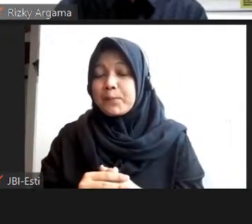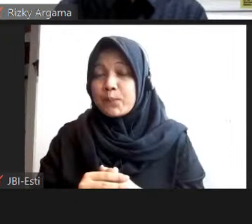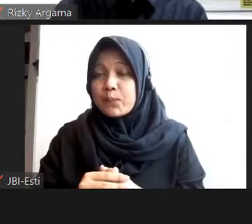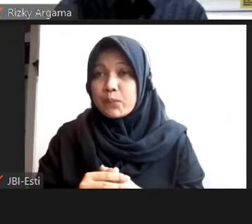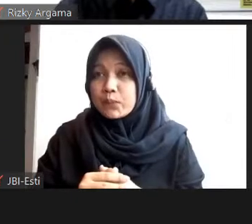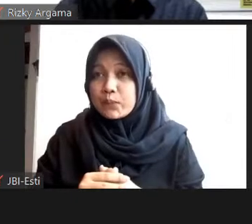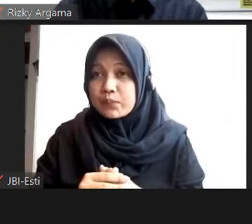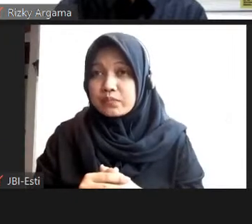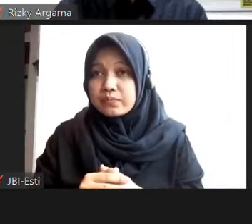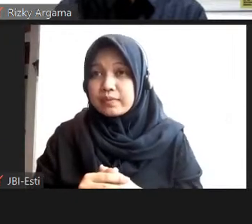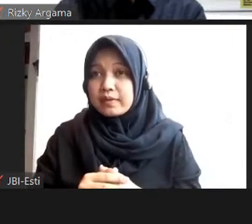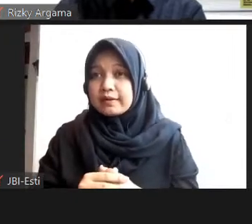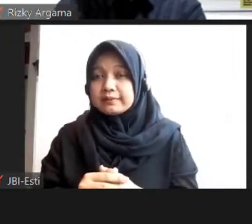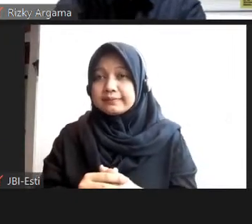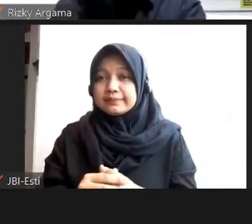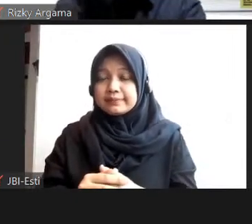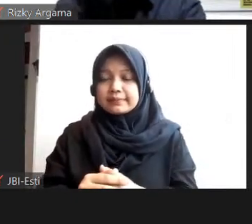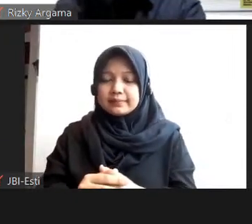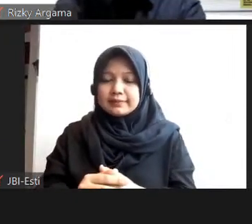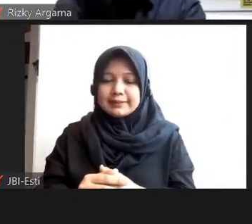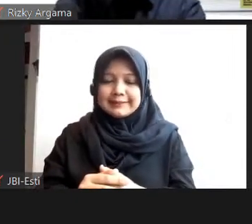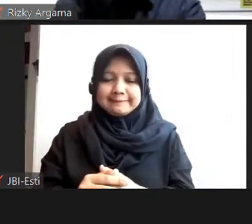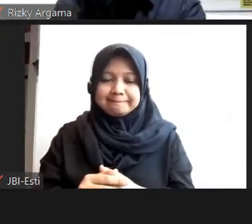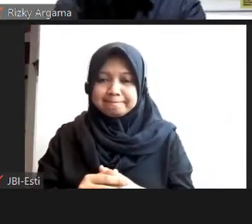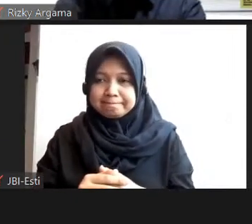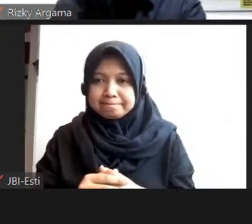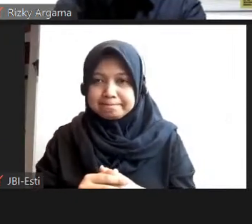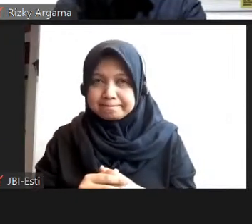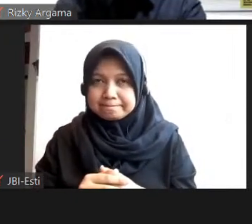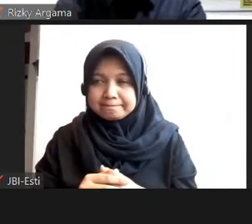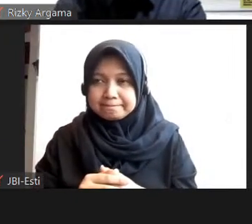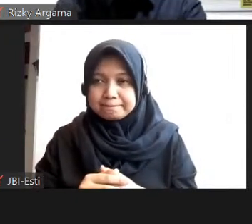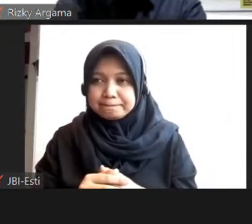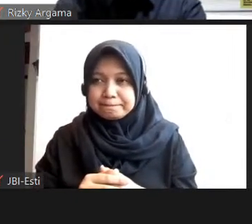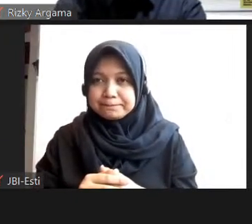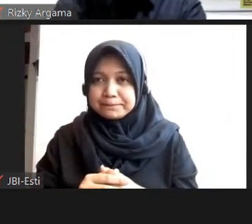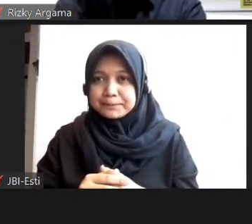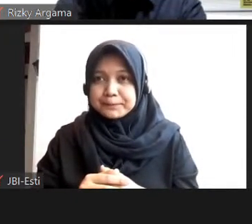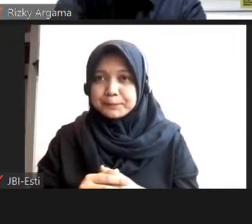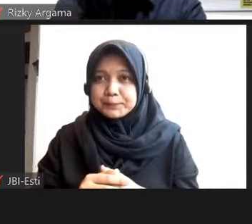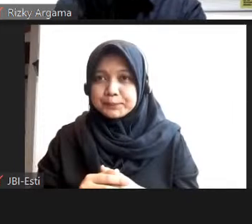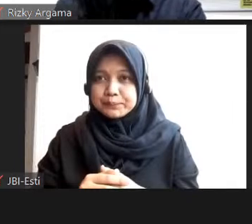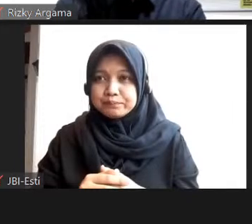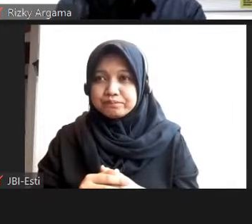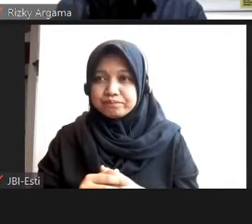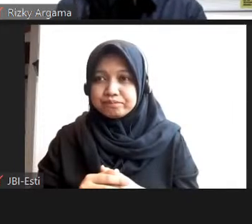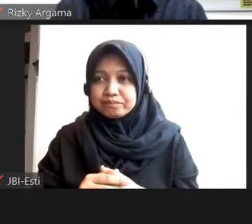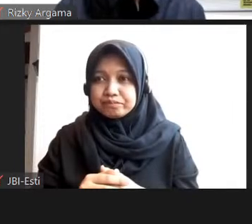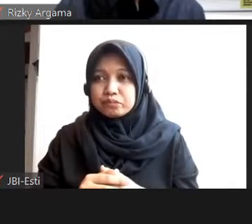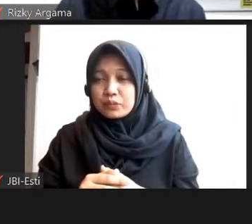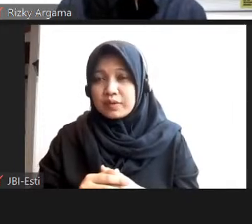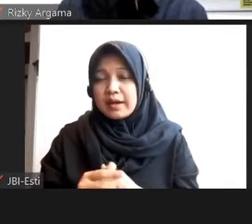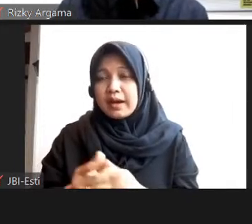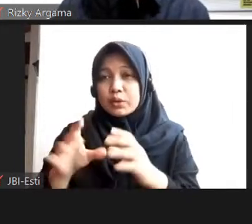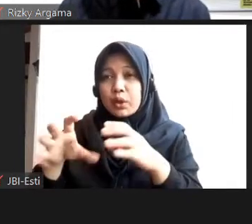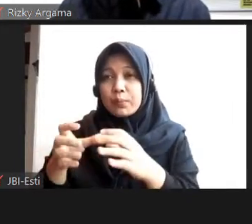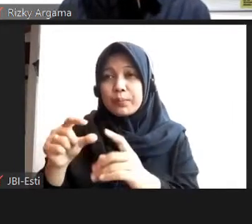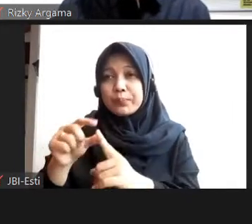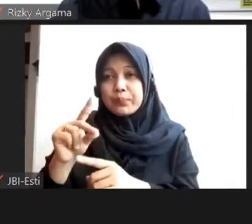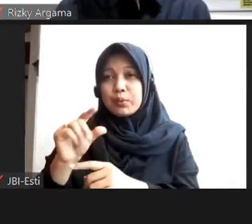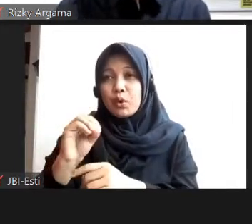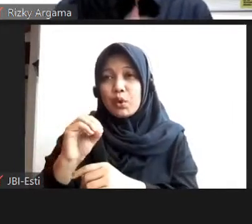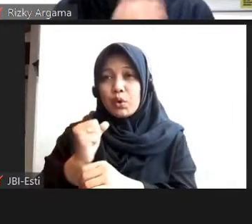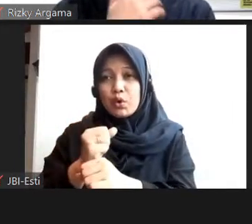menjaga demokrasi, ya. Jadi agak sulit untuk kalangan progresif